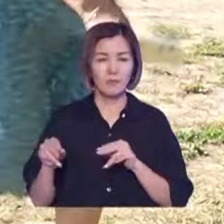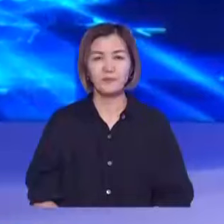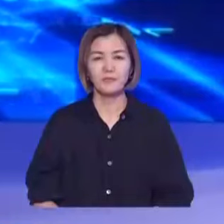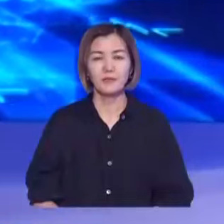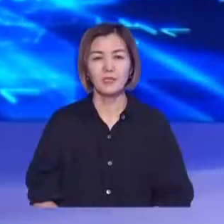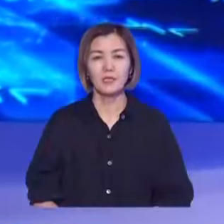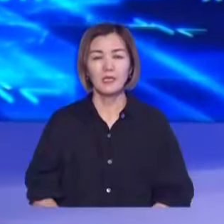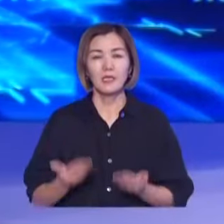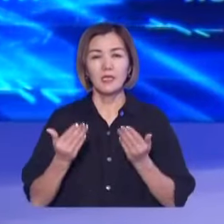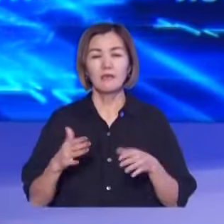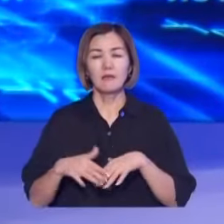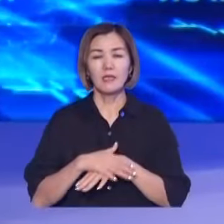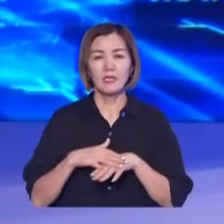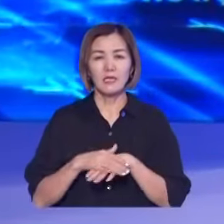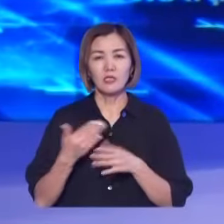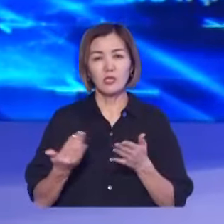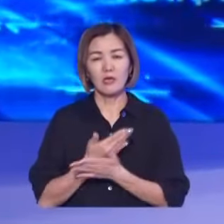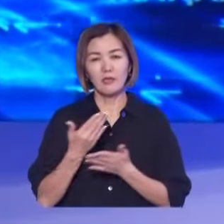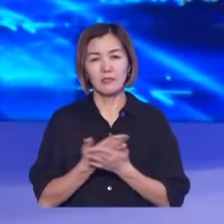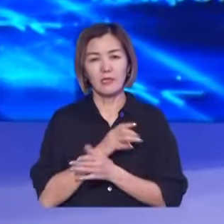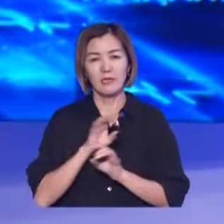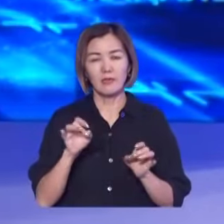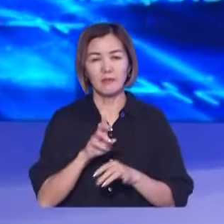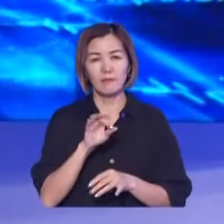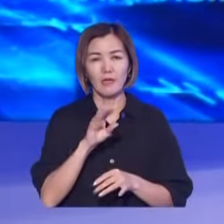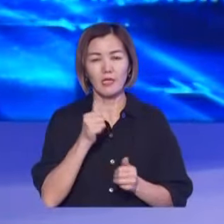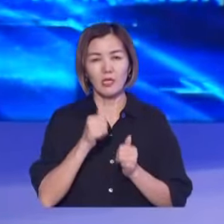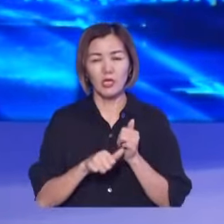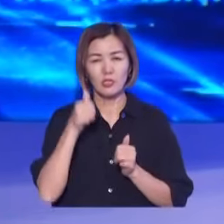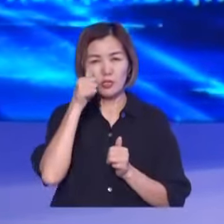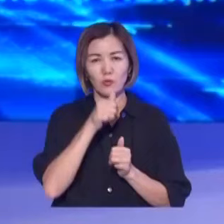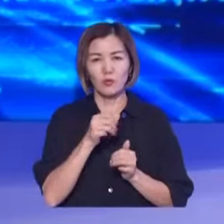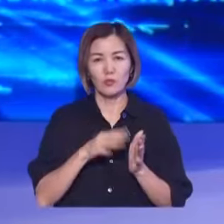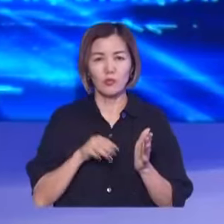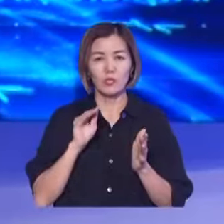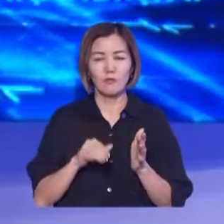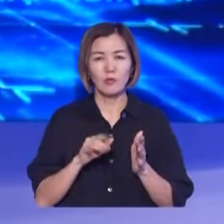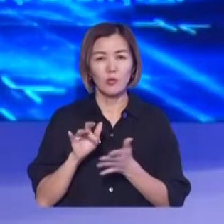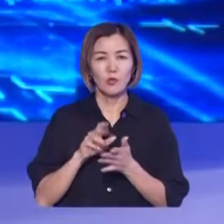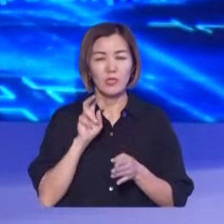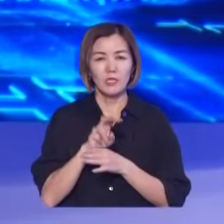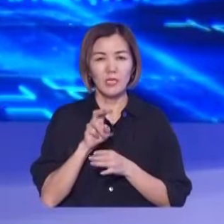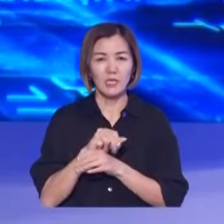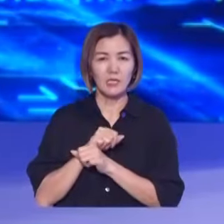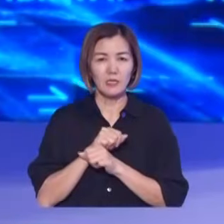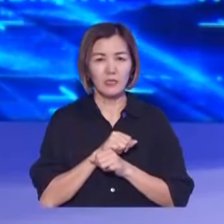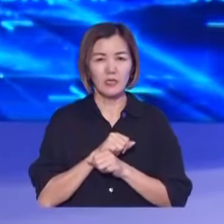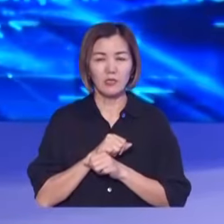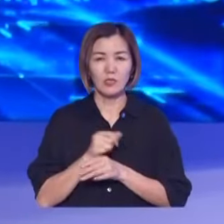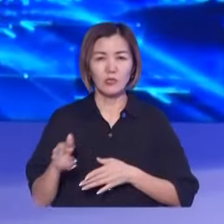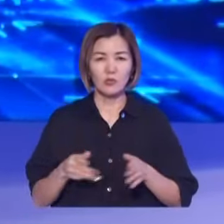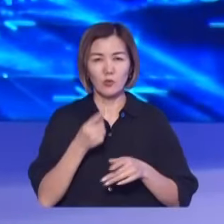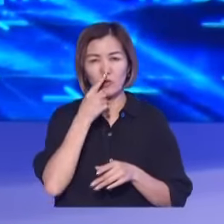ойлаймын. Ел жаңалықтарына ойыссақ, Балқашқа жыл сайын 90 мыңнан астам турист келеді. Демалушыларды титықтататыны